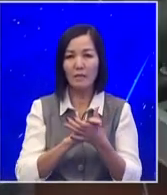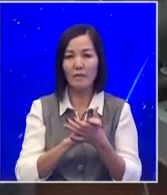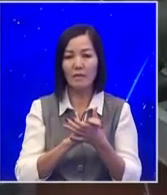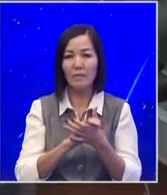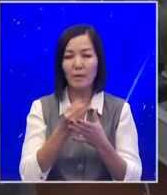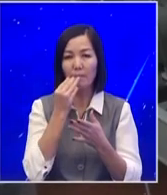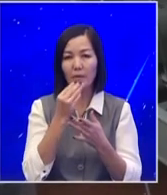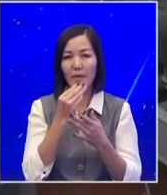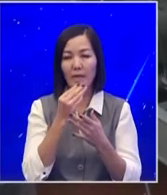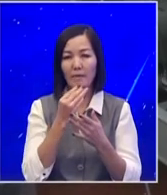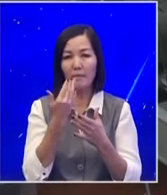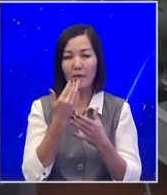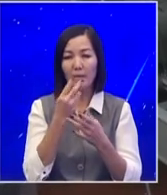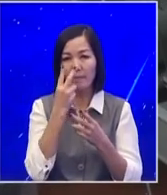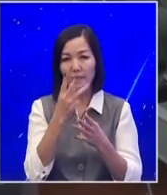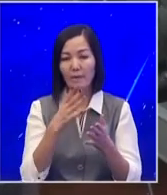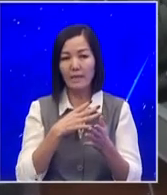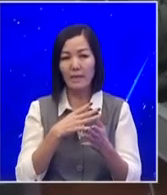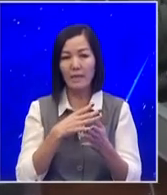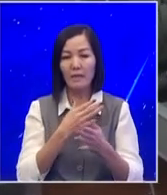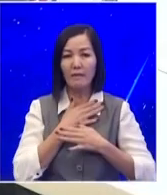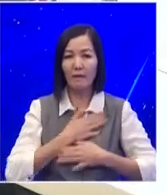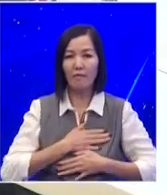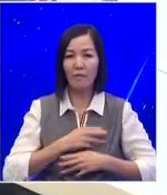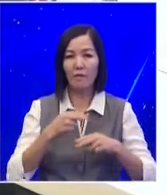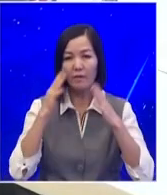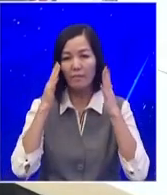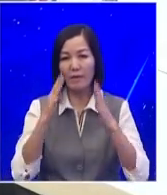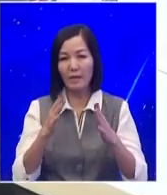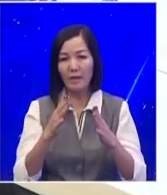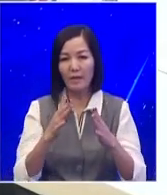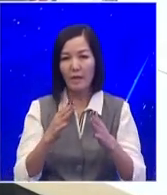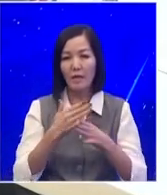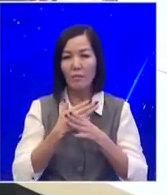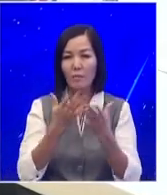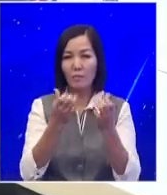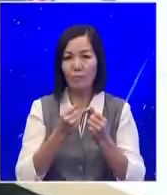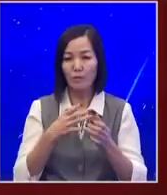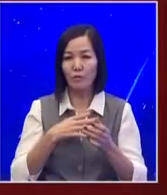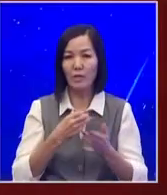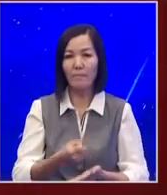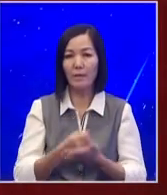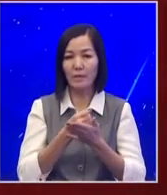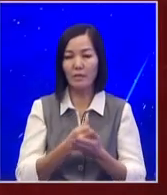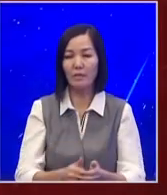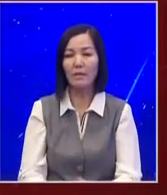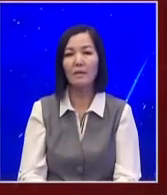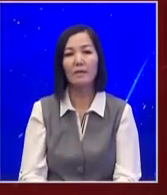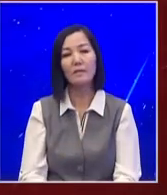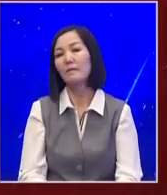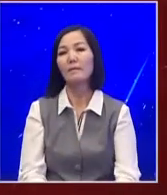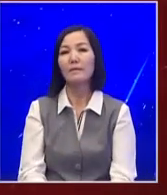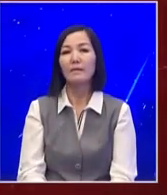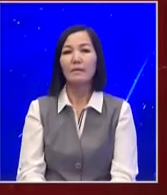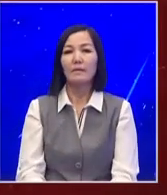рационом питания. Осужденные женщины остались довольны вниманием юристов, их консультацией и поддержкой. Адель Акжаркенова, Ербол